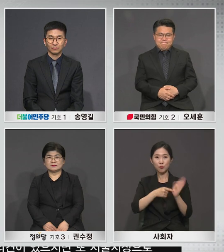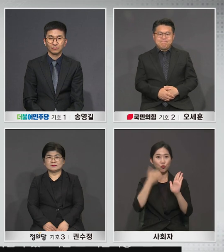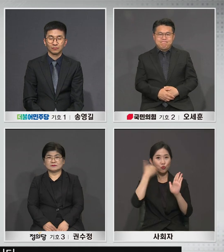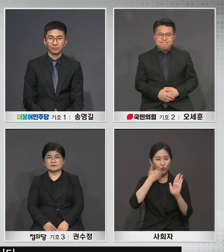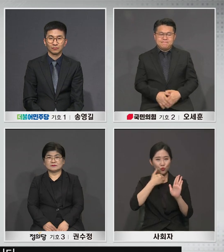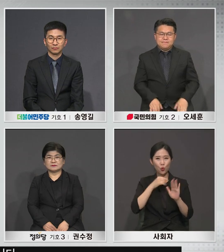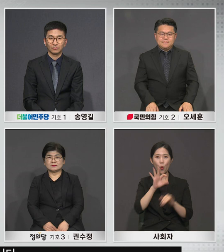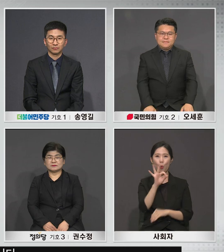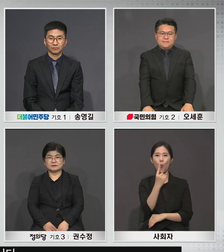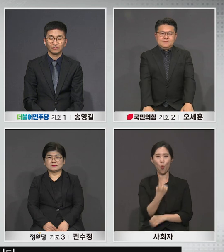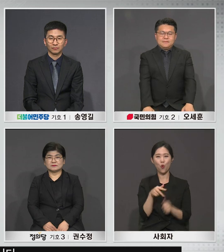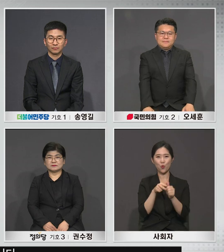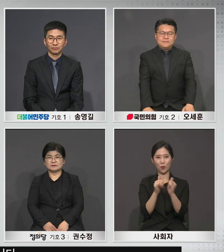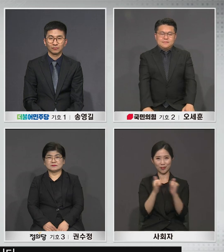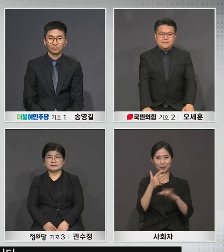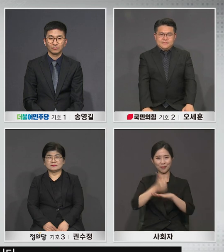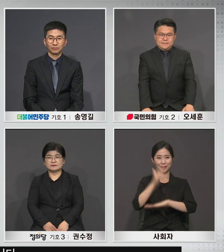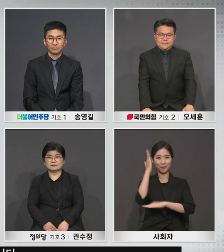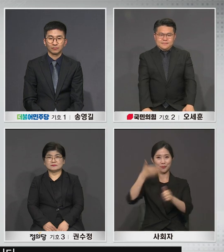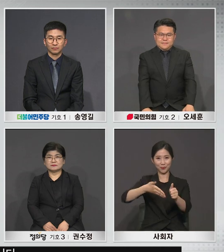마무리 발언 시작해 주시면 되겠습니다.